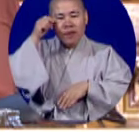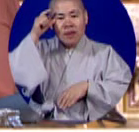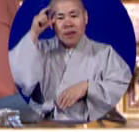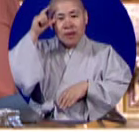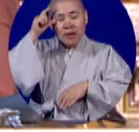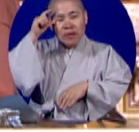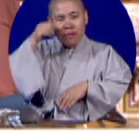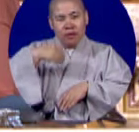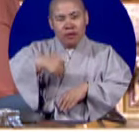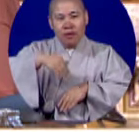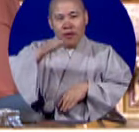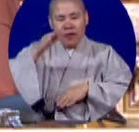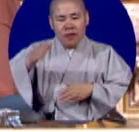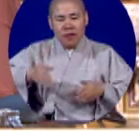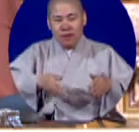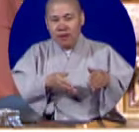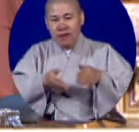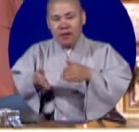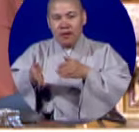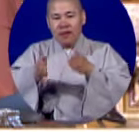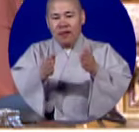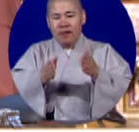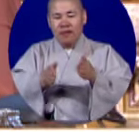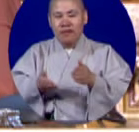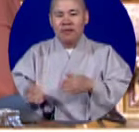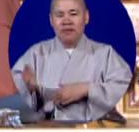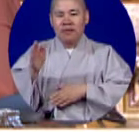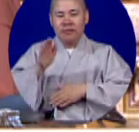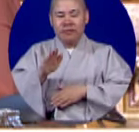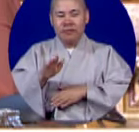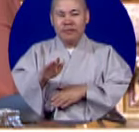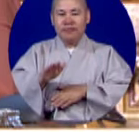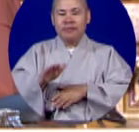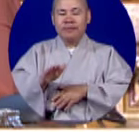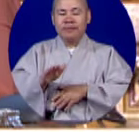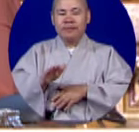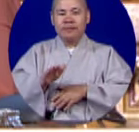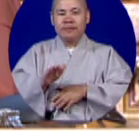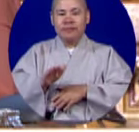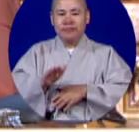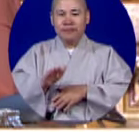가는 길인데요. 깨달음으로 가는 길인데